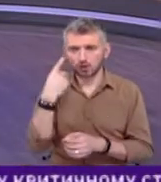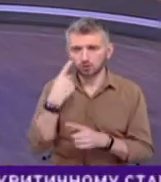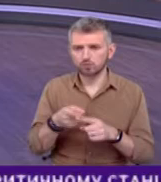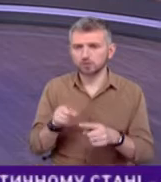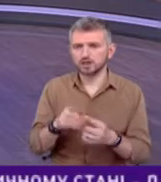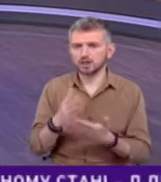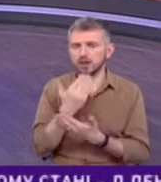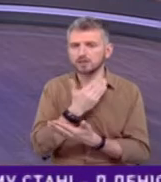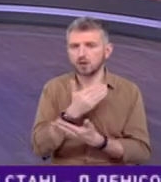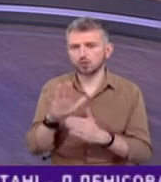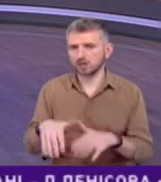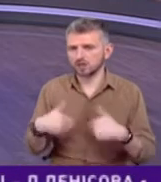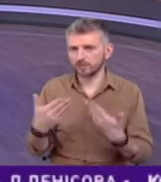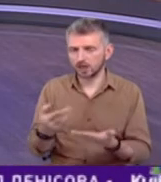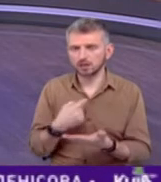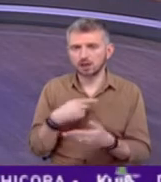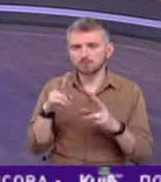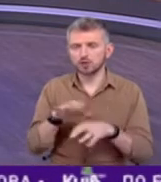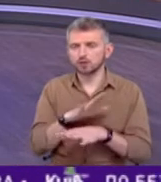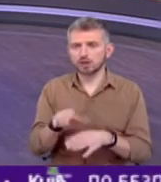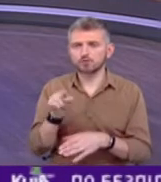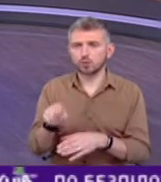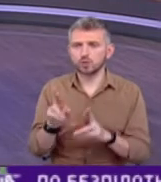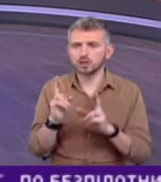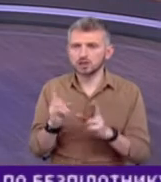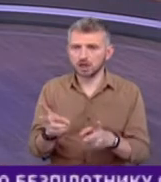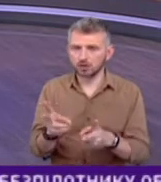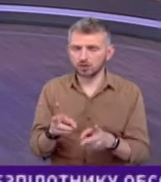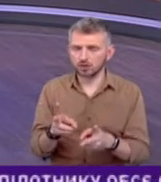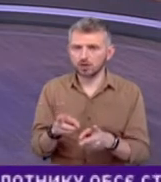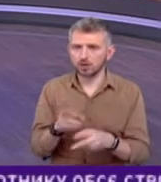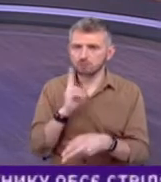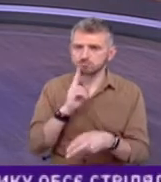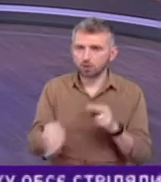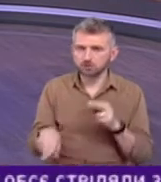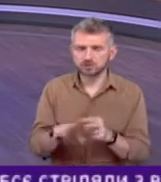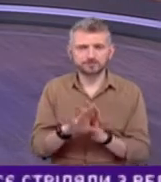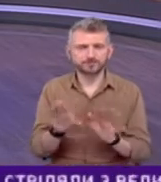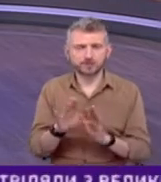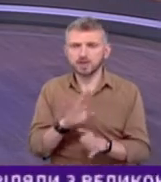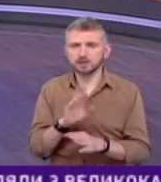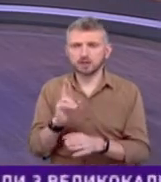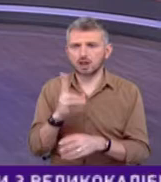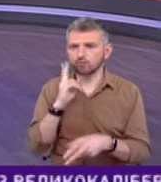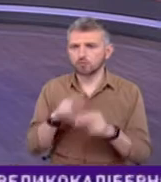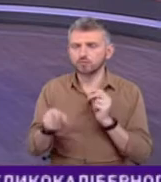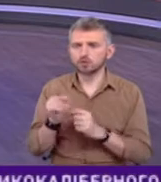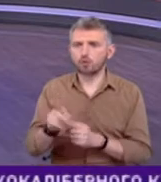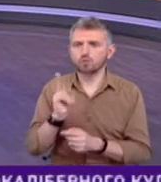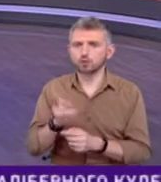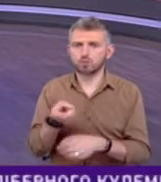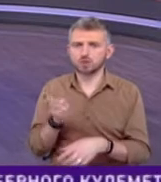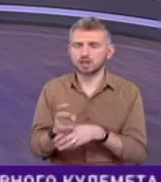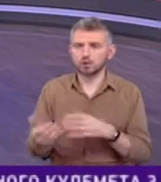не останній варіант, але я б все ж таки не розглядав його як... Основний? Помста, ні, не в тому. Не як помста тому, хто там